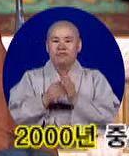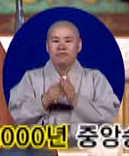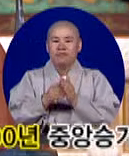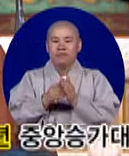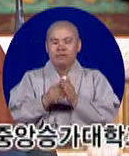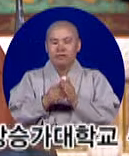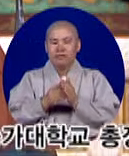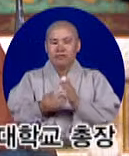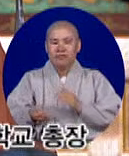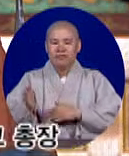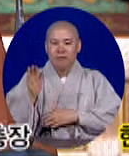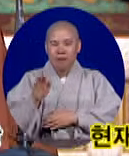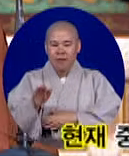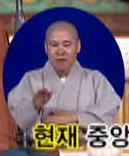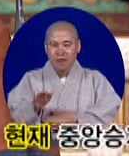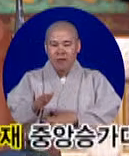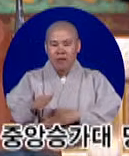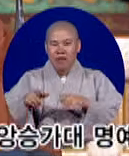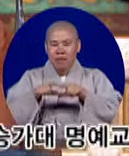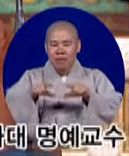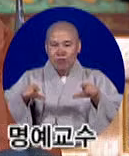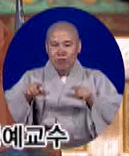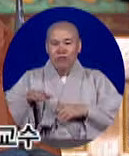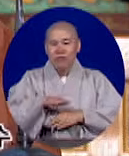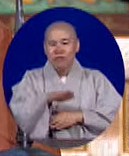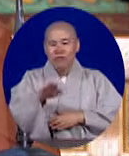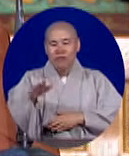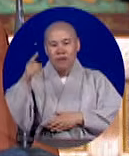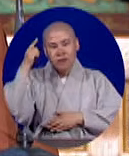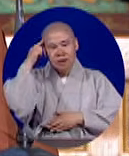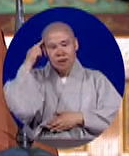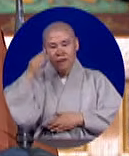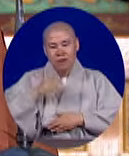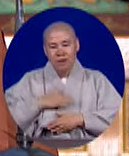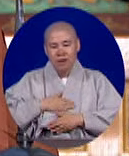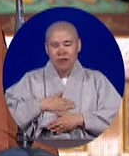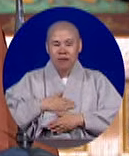근데 이제 보통 우리가 생각하는 나하고